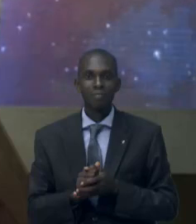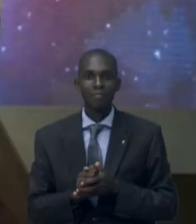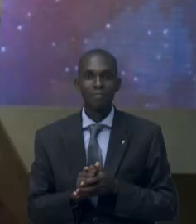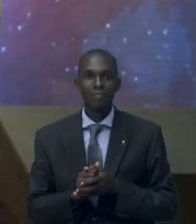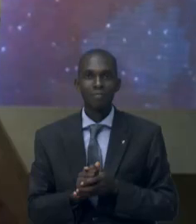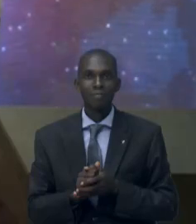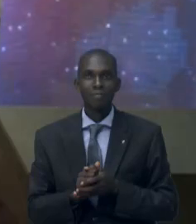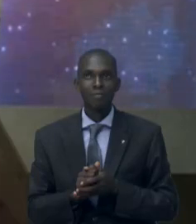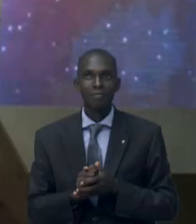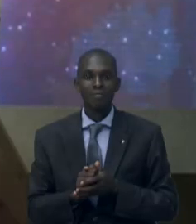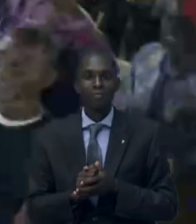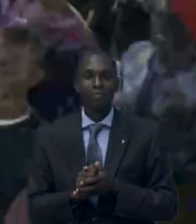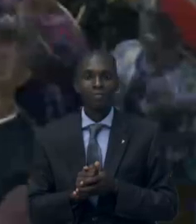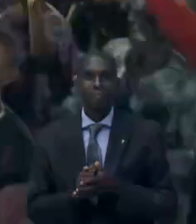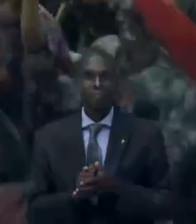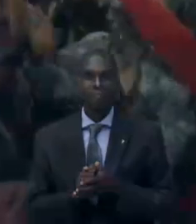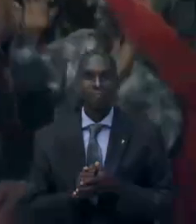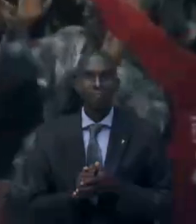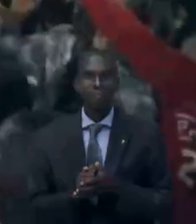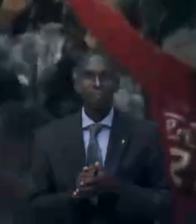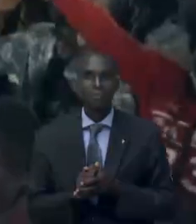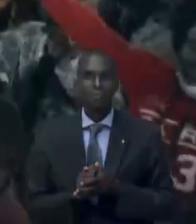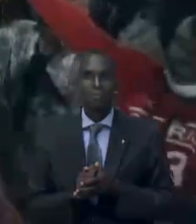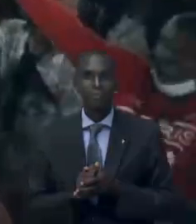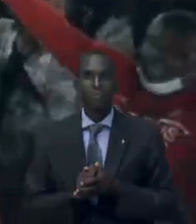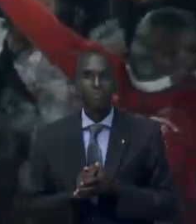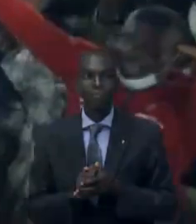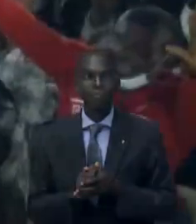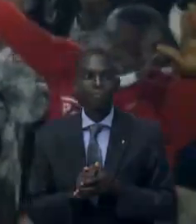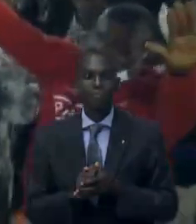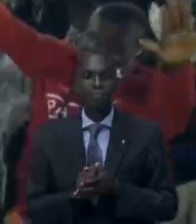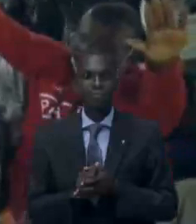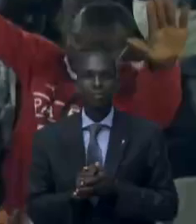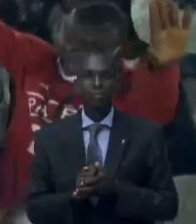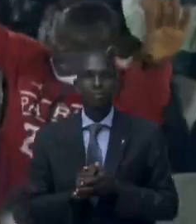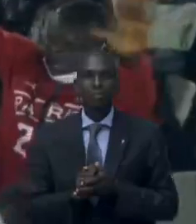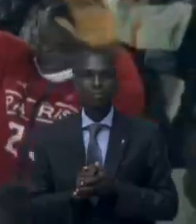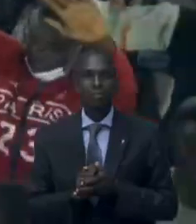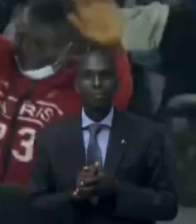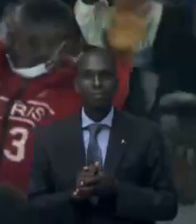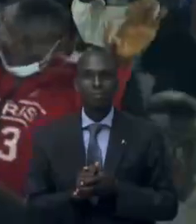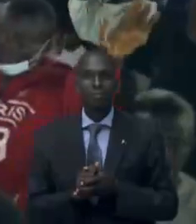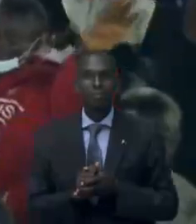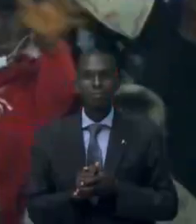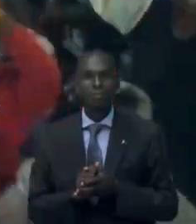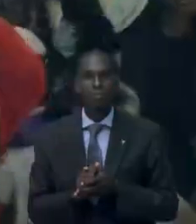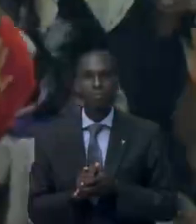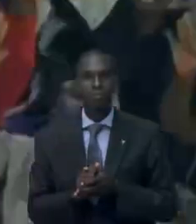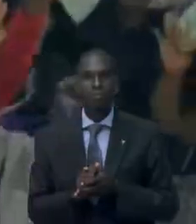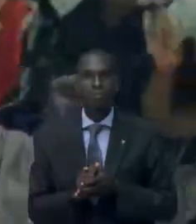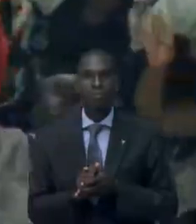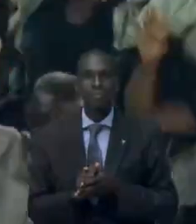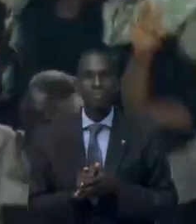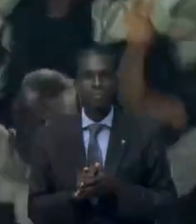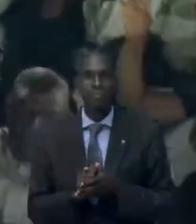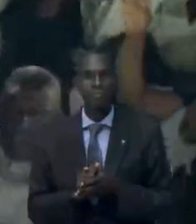de dieu bénévoles ministère au nom de jésus est ce que vous êtes là où est toujours